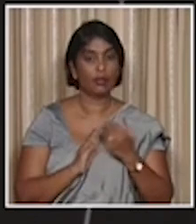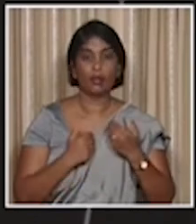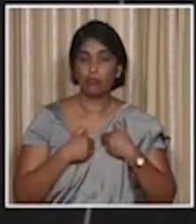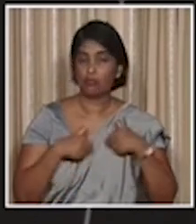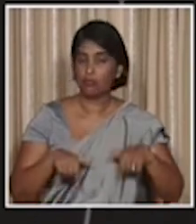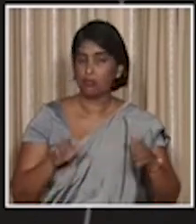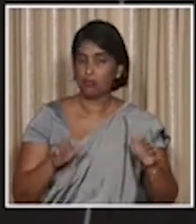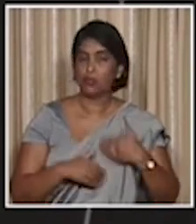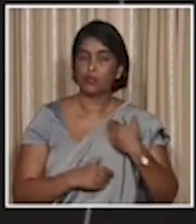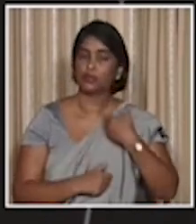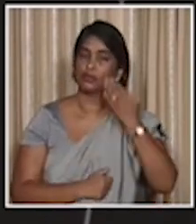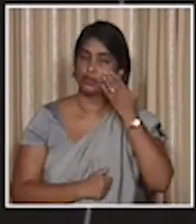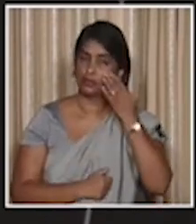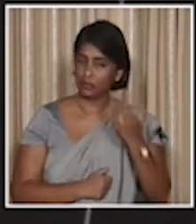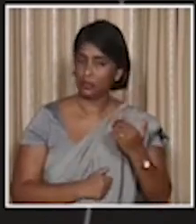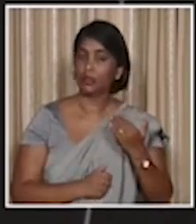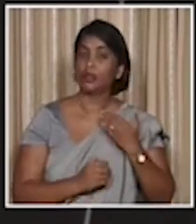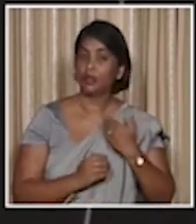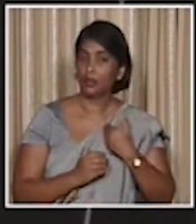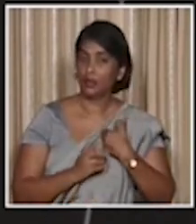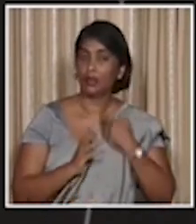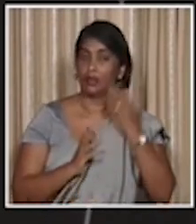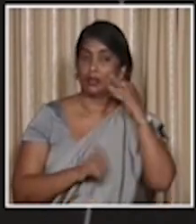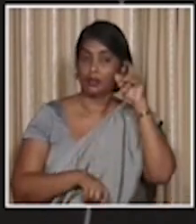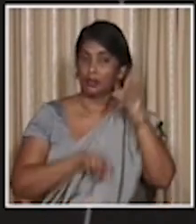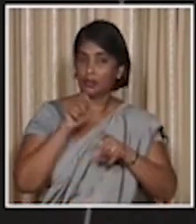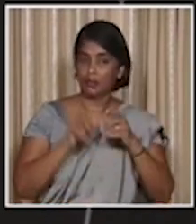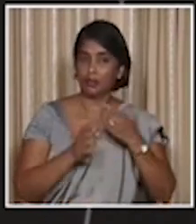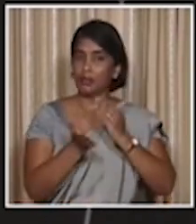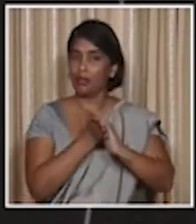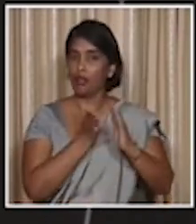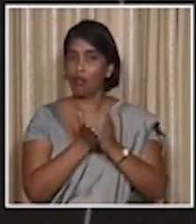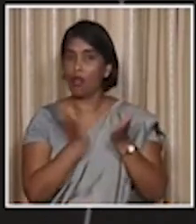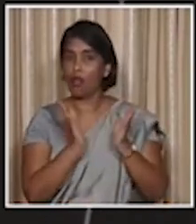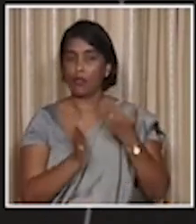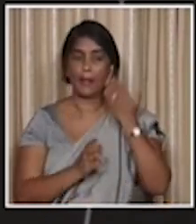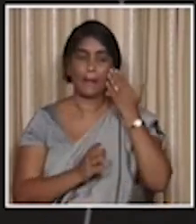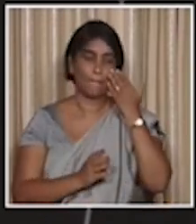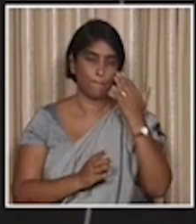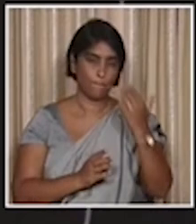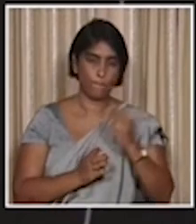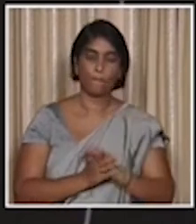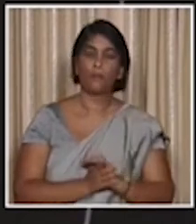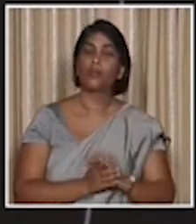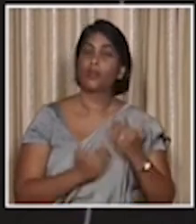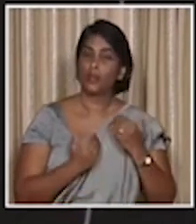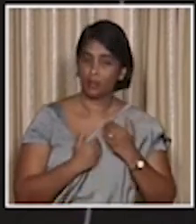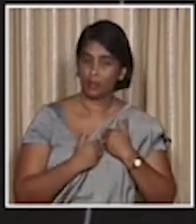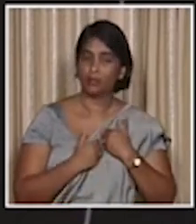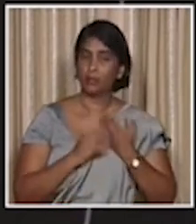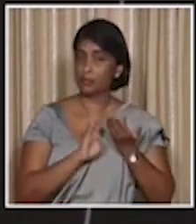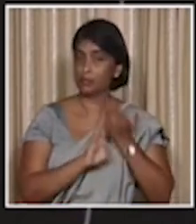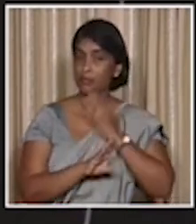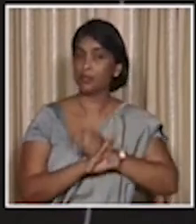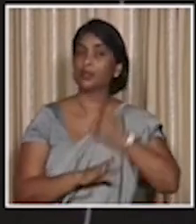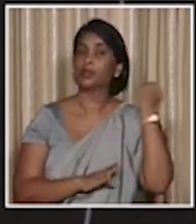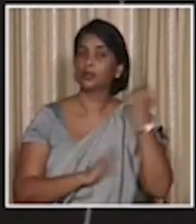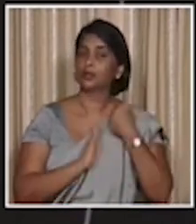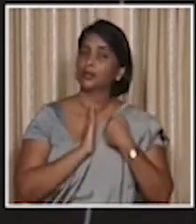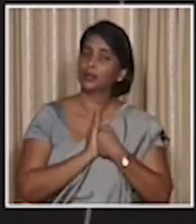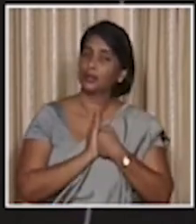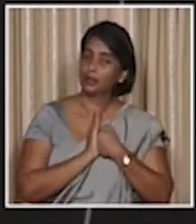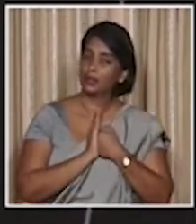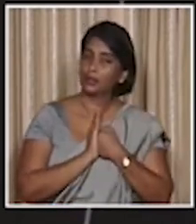අපි තාමත් දකිනවා අපේ මේ ඉන්න කාන්තාවන්ට සලකන විදිය. අපි මට පෙර කතා කරපු අපේ